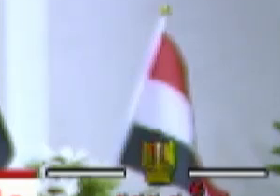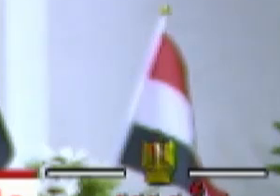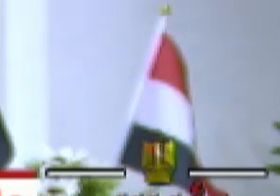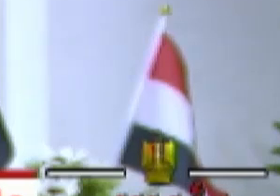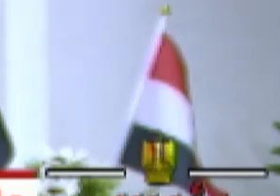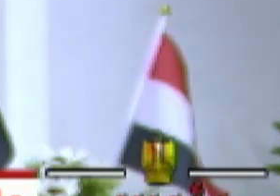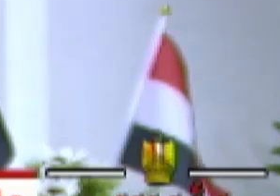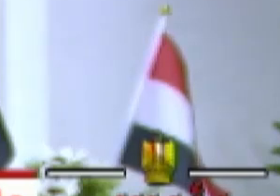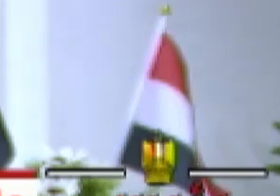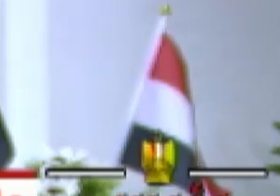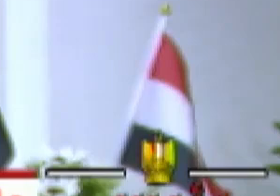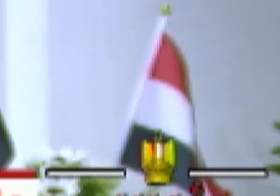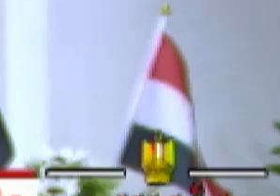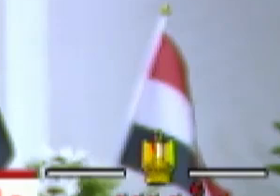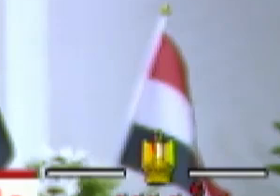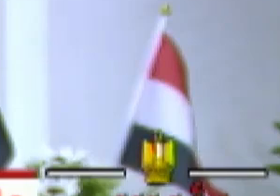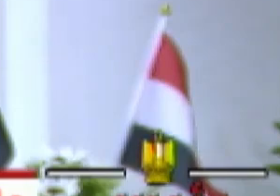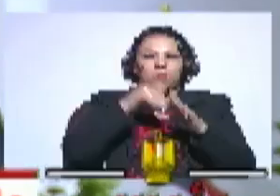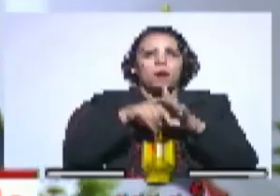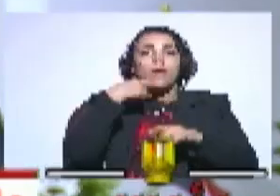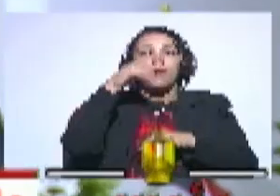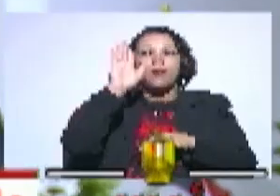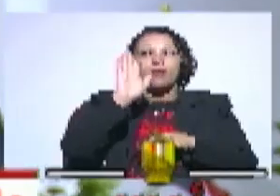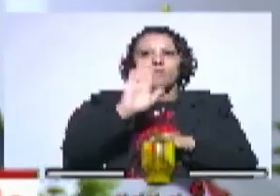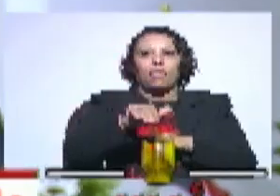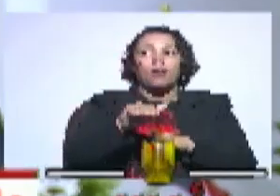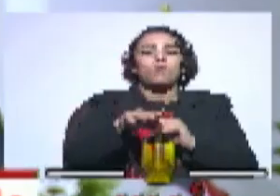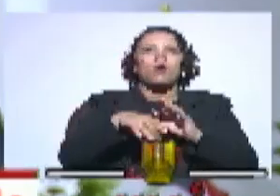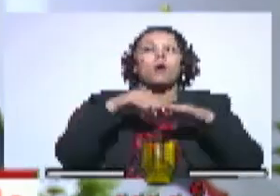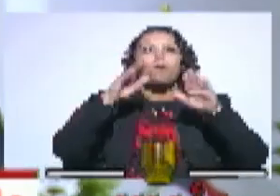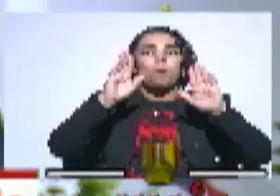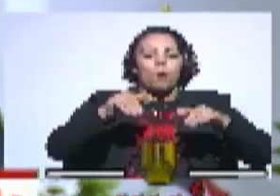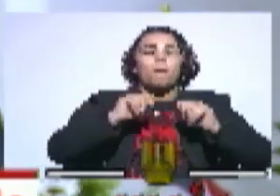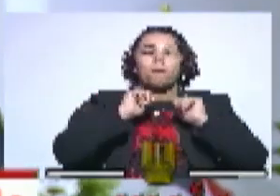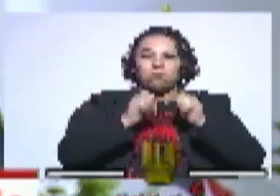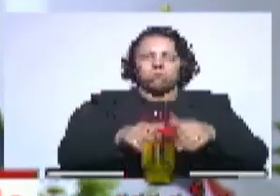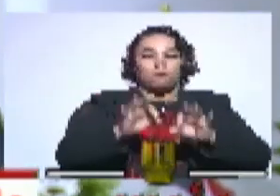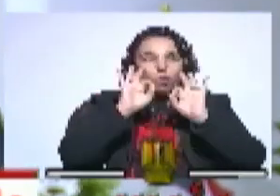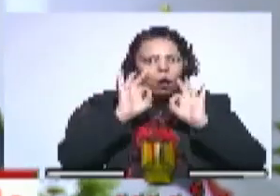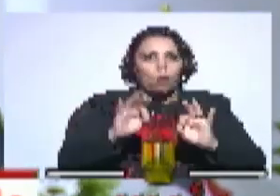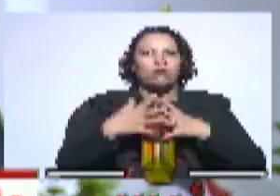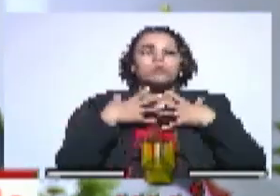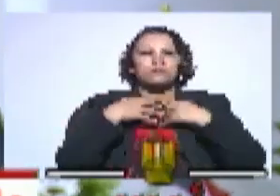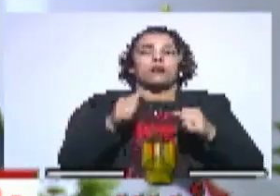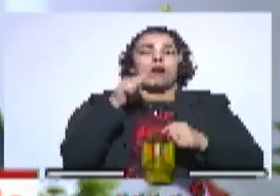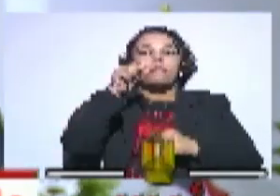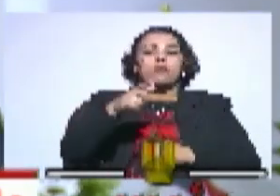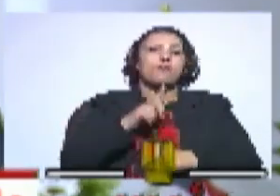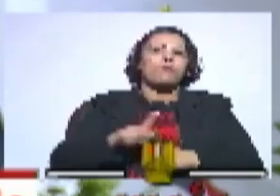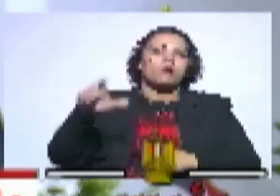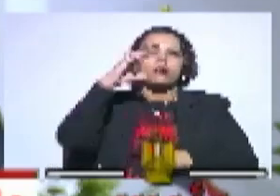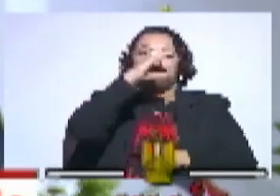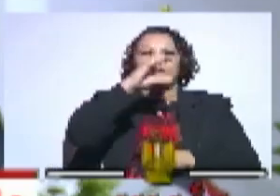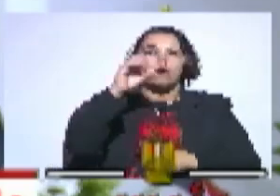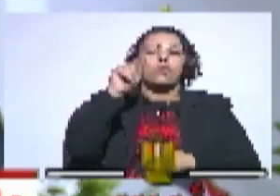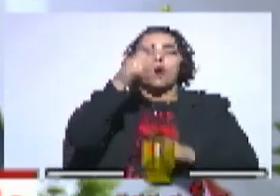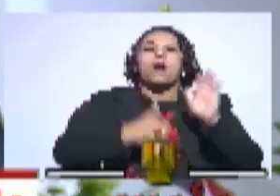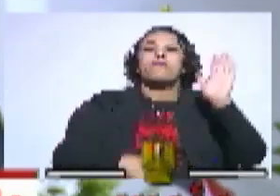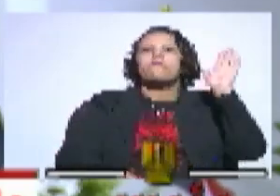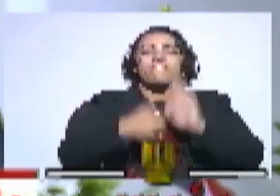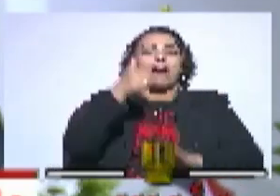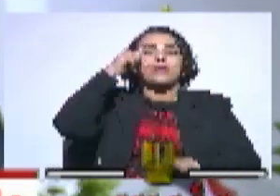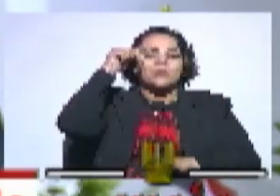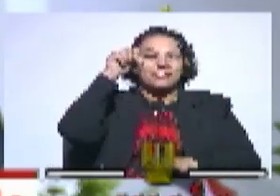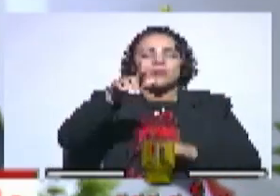3 أيام الانتخابية لإدلاء بصوتهم، كان وجودهم حاضر وثقتهم في الرئيس عبد الفتاح السيسي وهو الفائز،